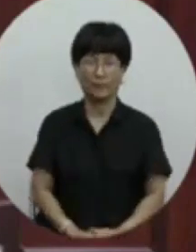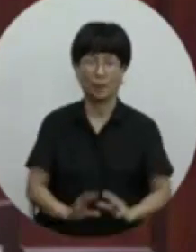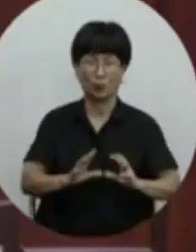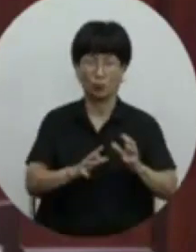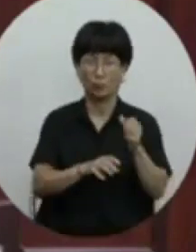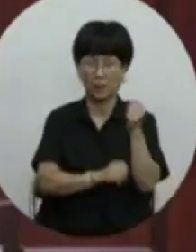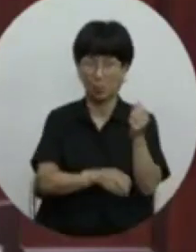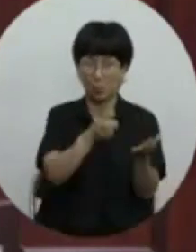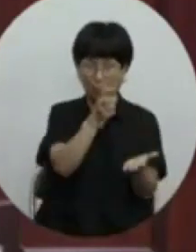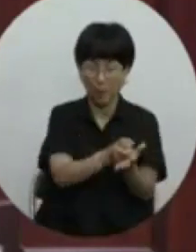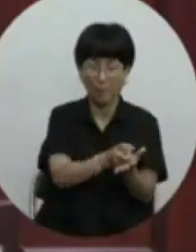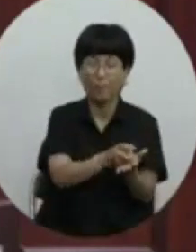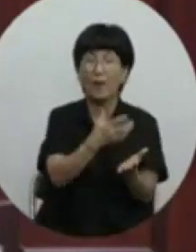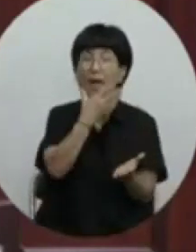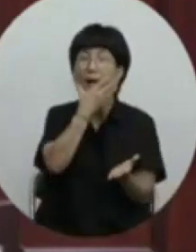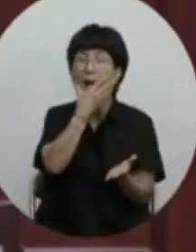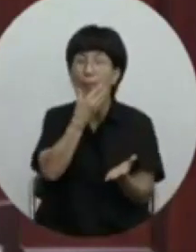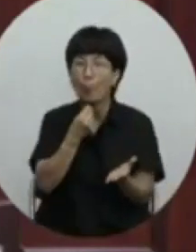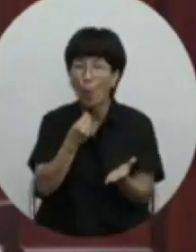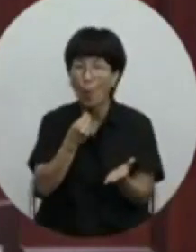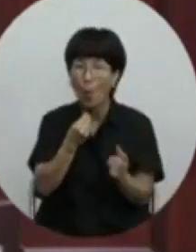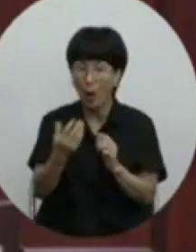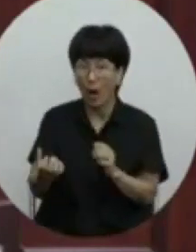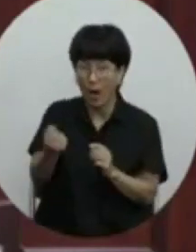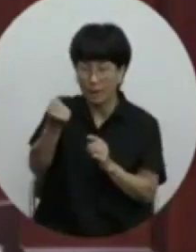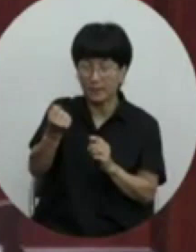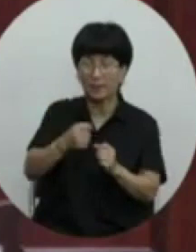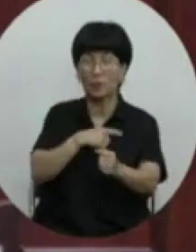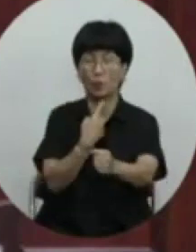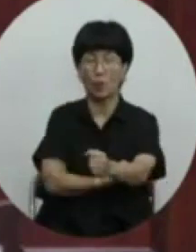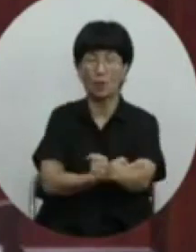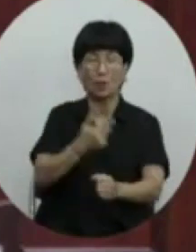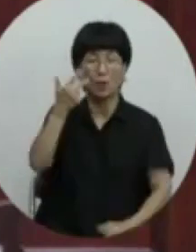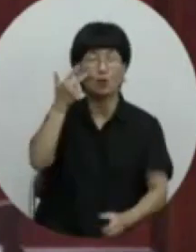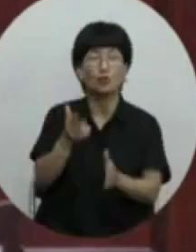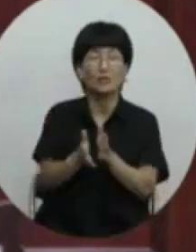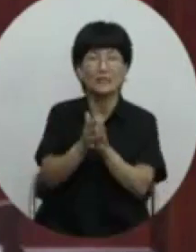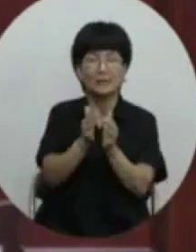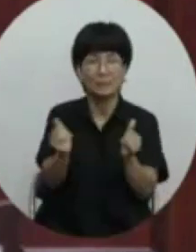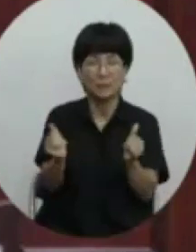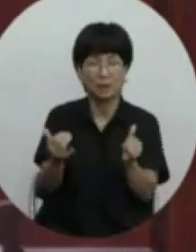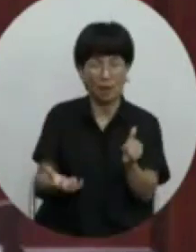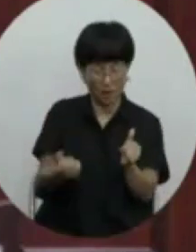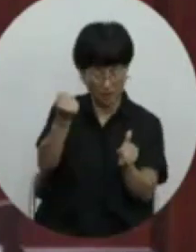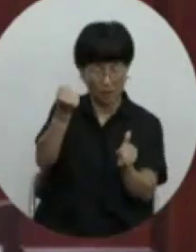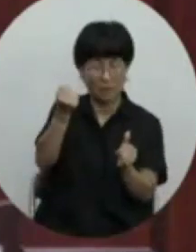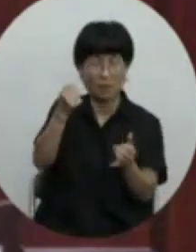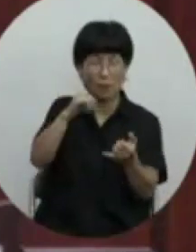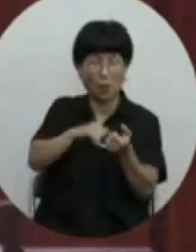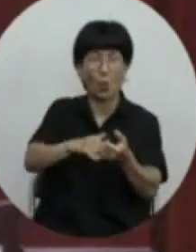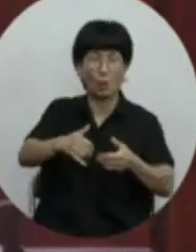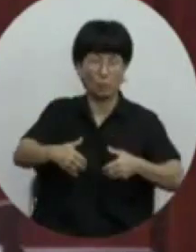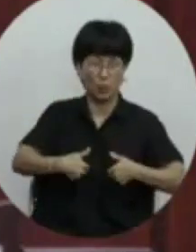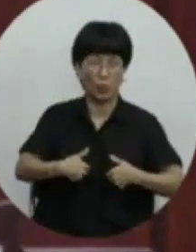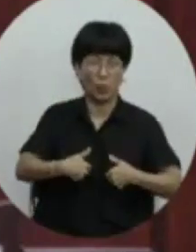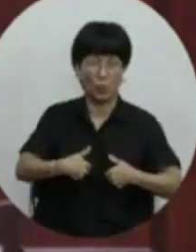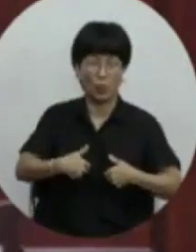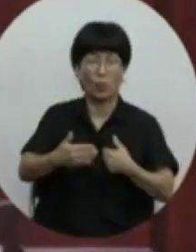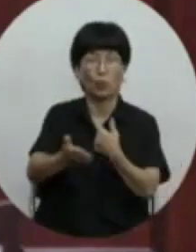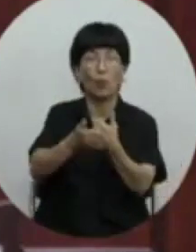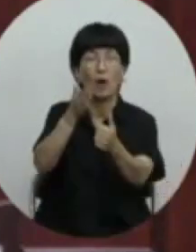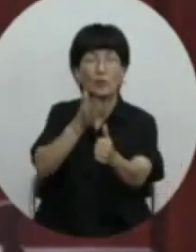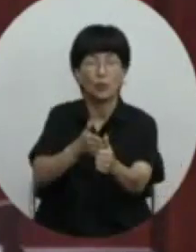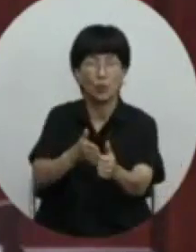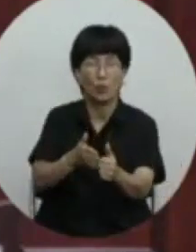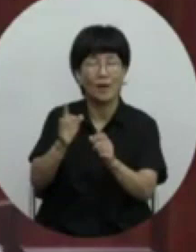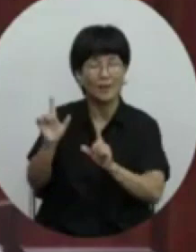헌법에서 말하는 행복을 추구할 권리를 우리 여주 시민들도 누릴 수 있도록 해주십시오.